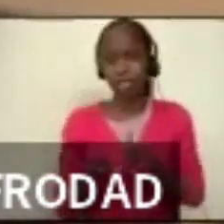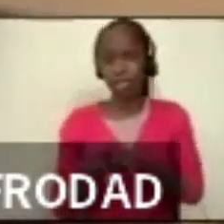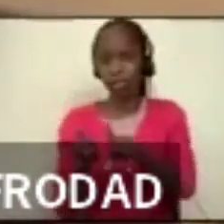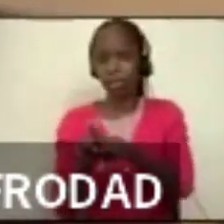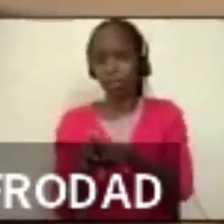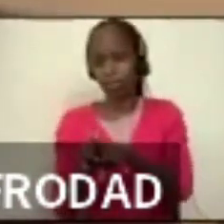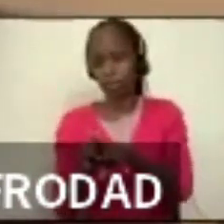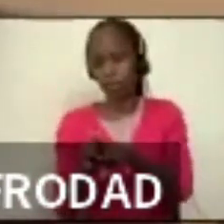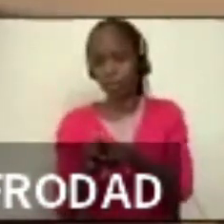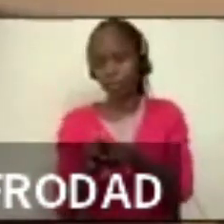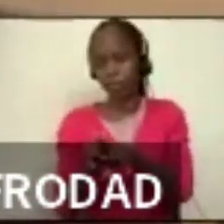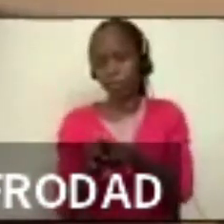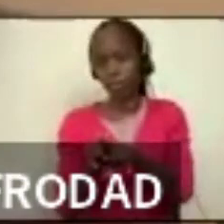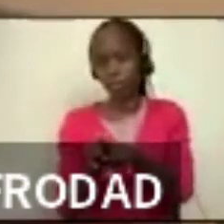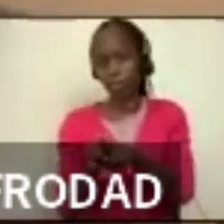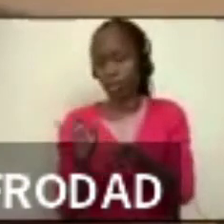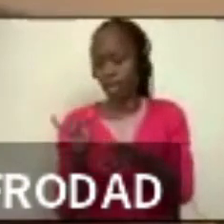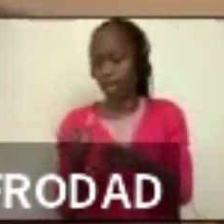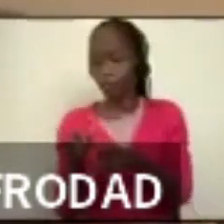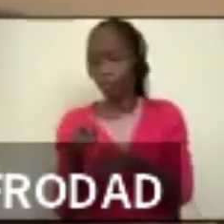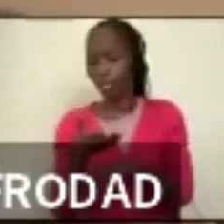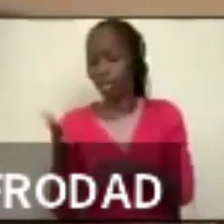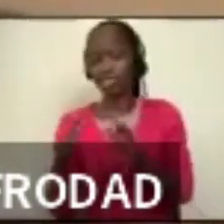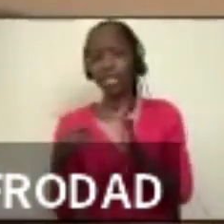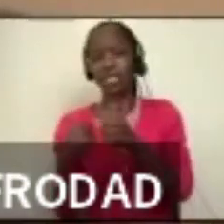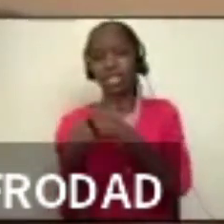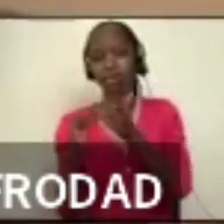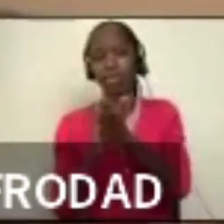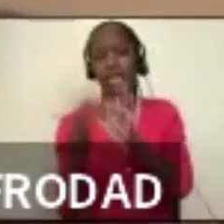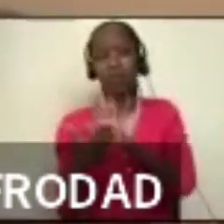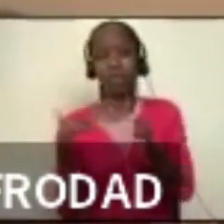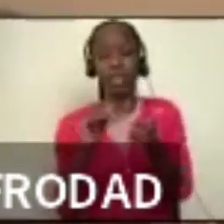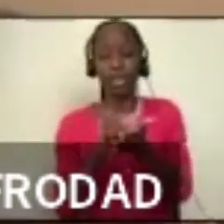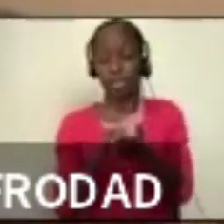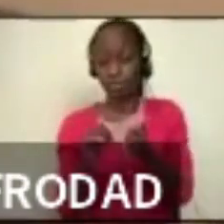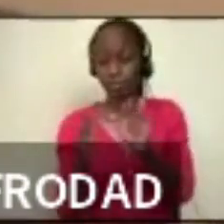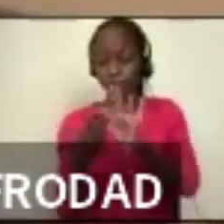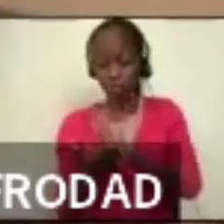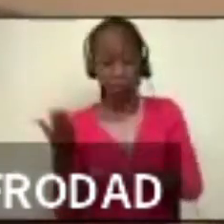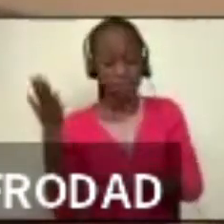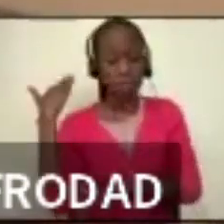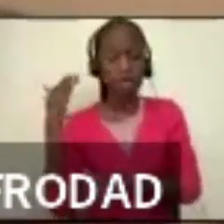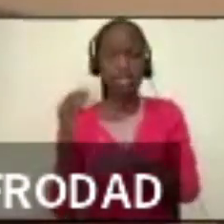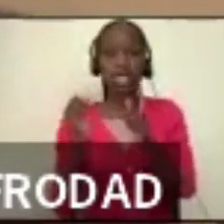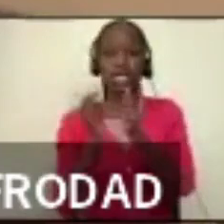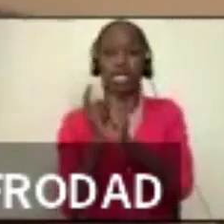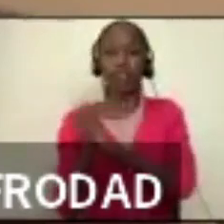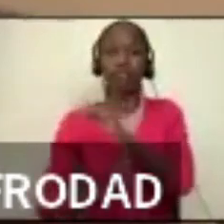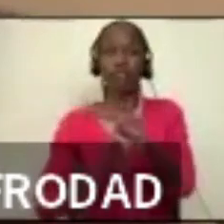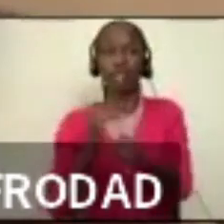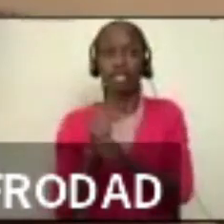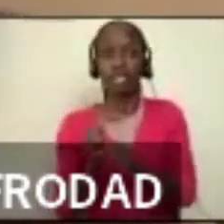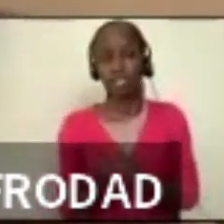que j'affronte régulièrement depuis 11 ans. J'essaie de dépasser ça. Mais je crois que je vais